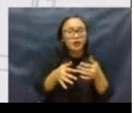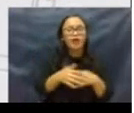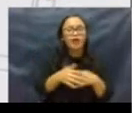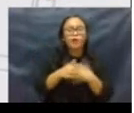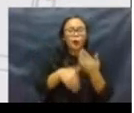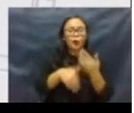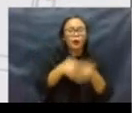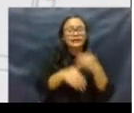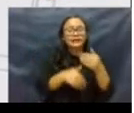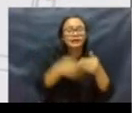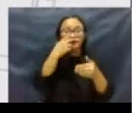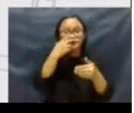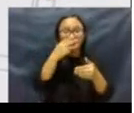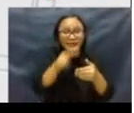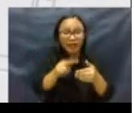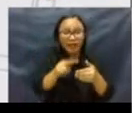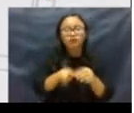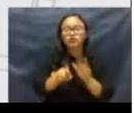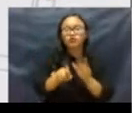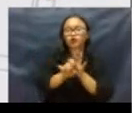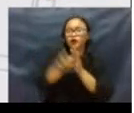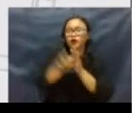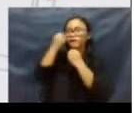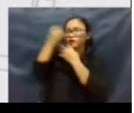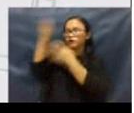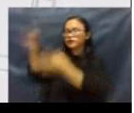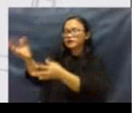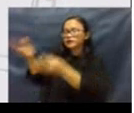yaitu menerima informasi, ngerem dulu, kemudian perlahan-lahan